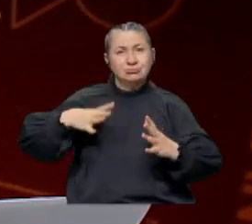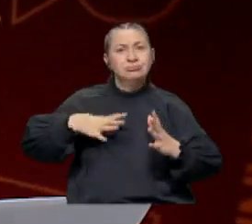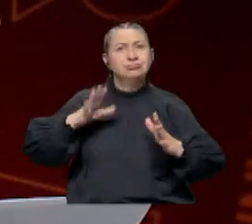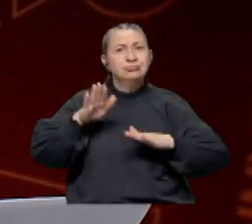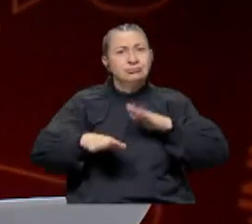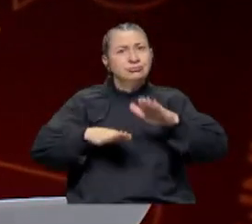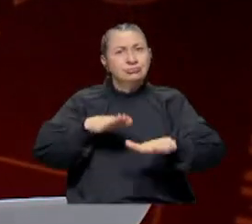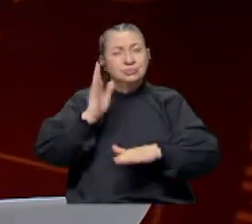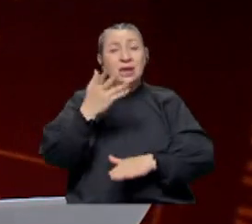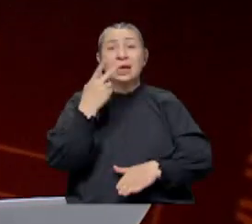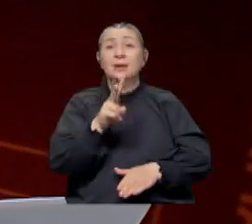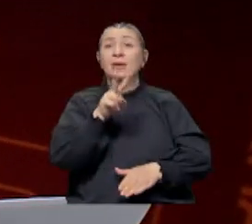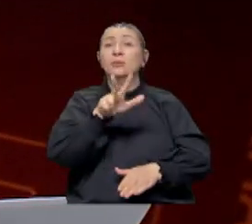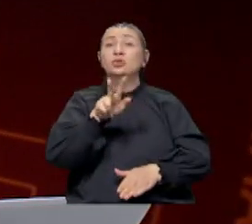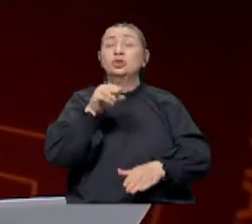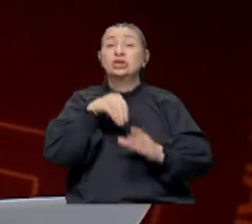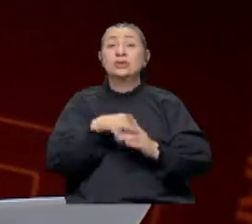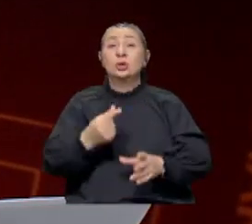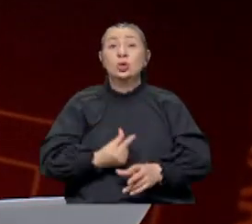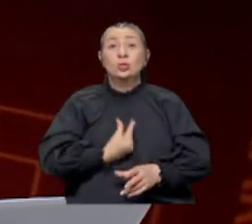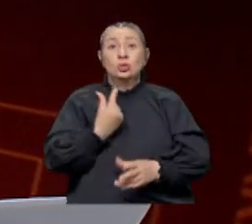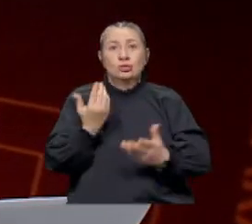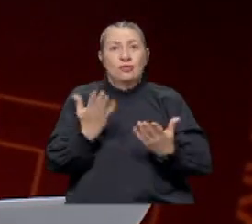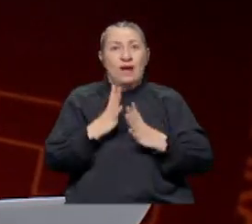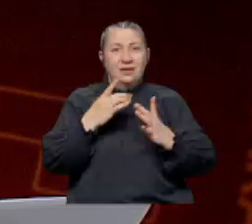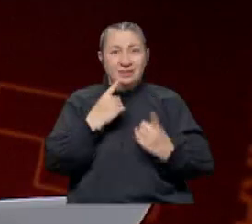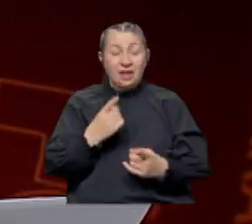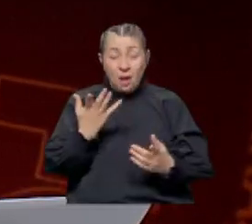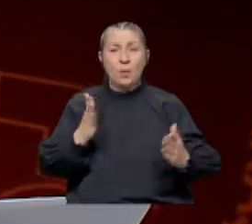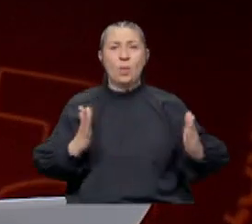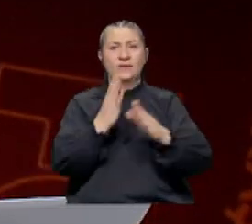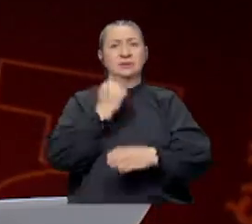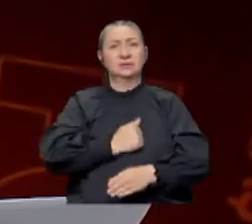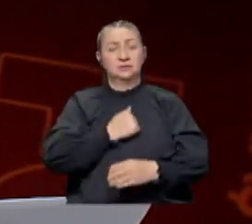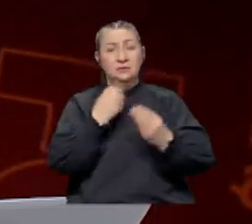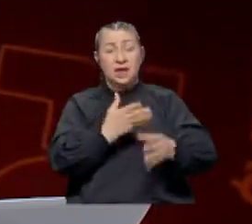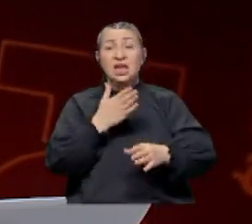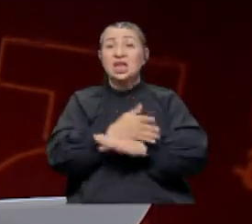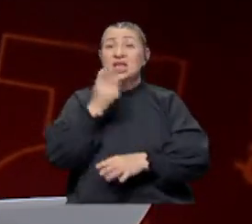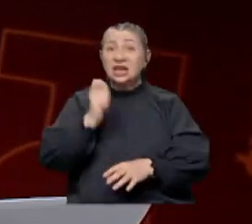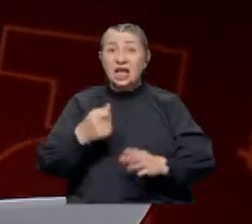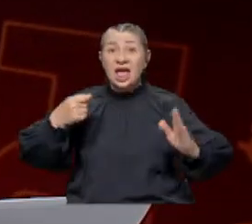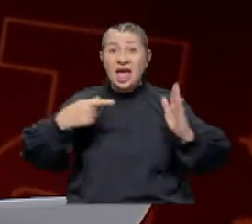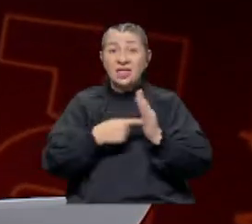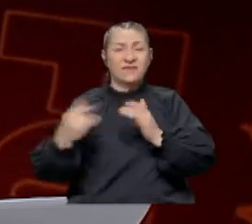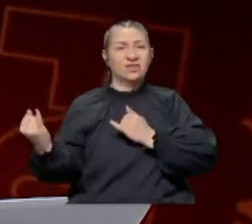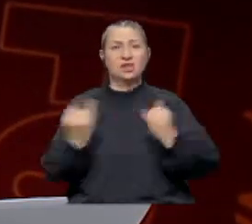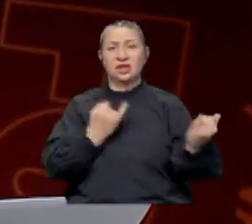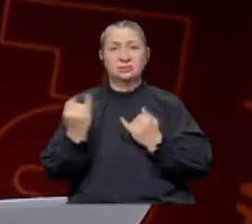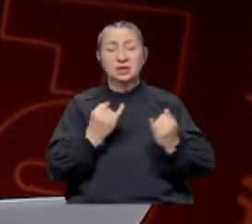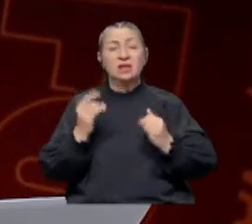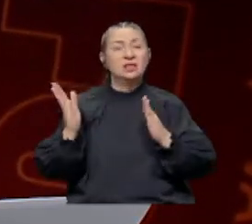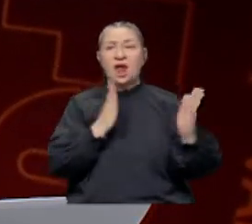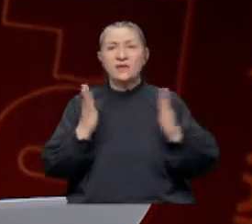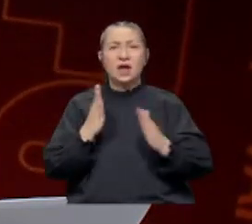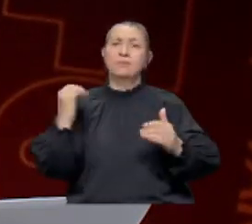dedi. 2023 için umutları tazeledi. Ama muhalefeti de kızdırdı. Gerçekler ve hedefler tartışmasıyla taraflar